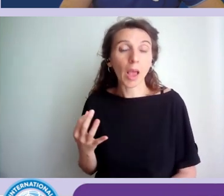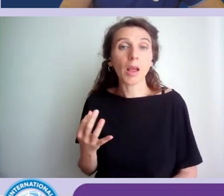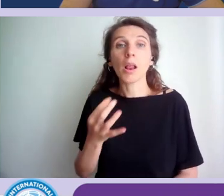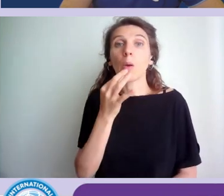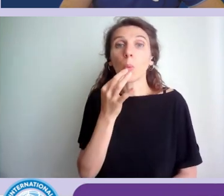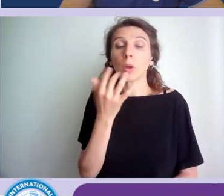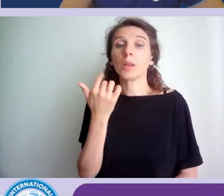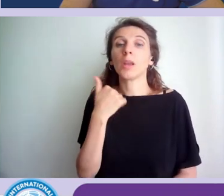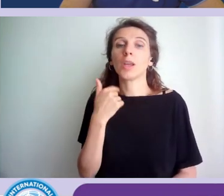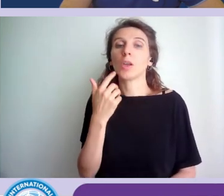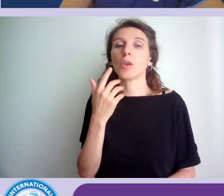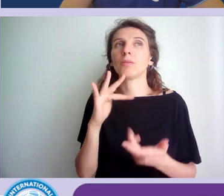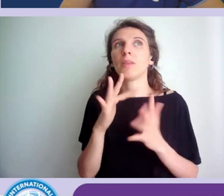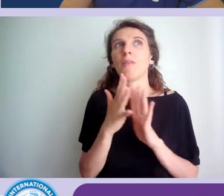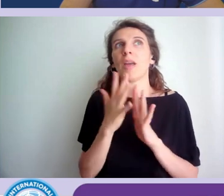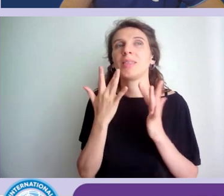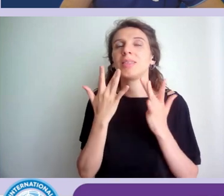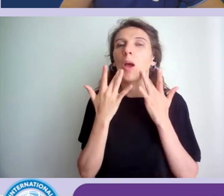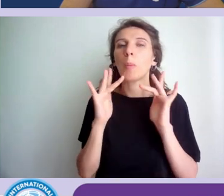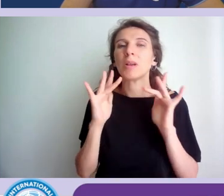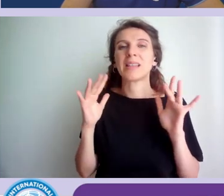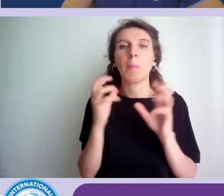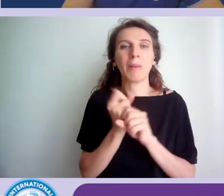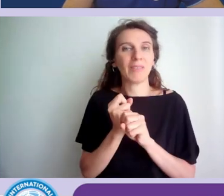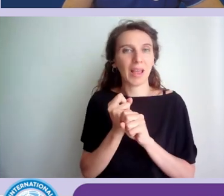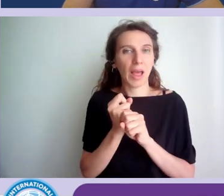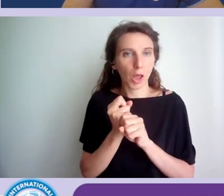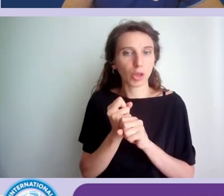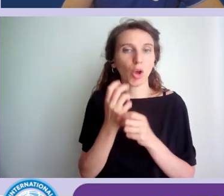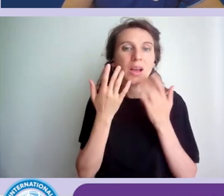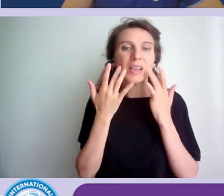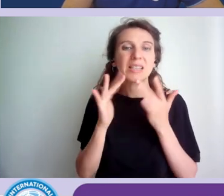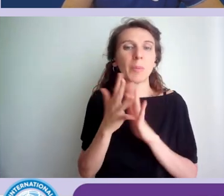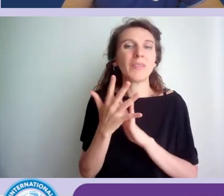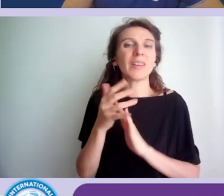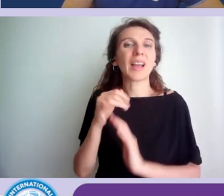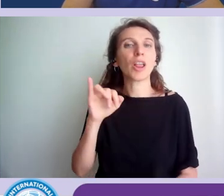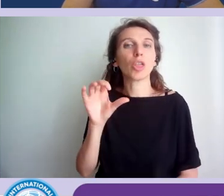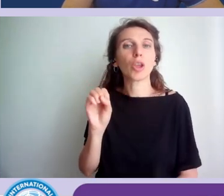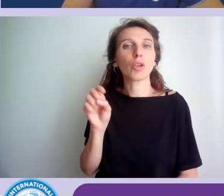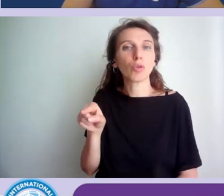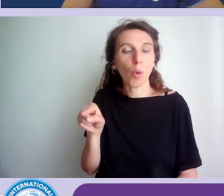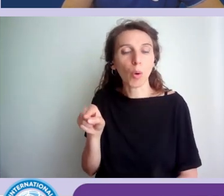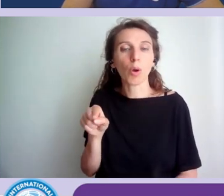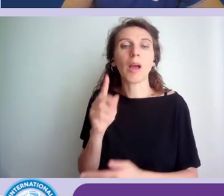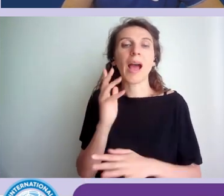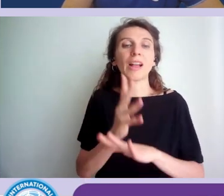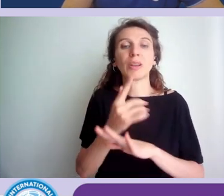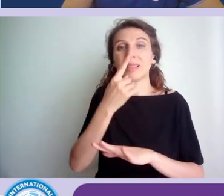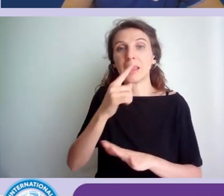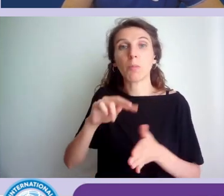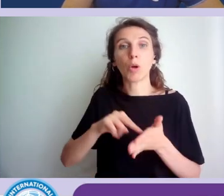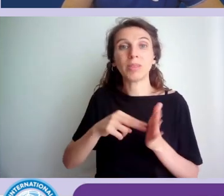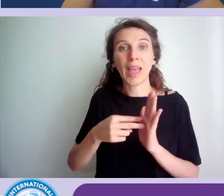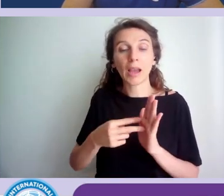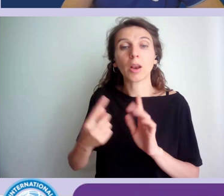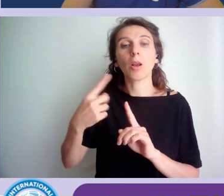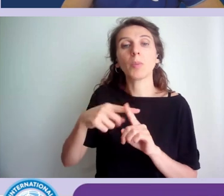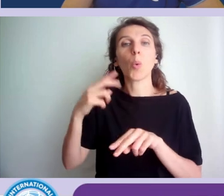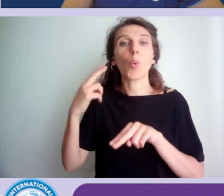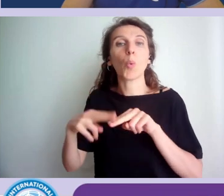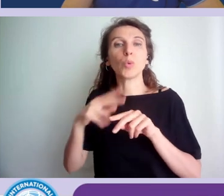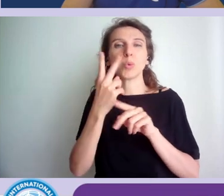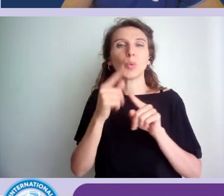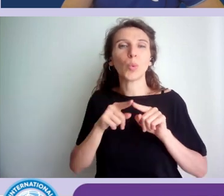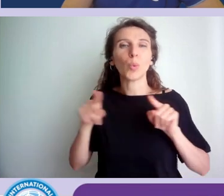cui ho semplificato la definizione dell'iso citando l'accessibilità tecnica e l'accessibilità